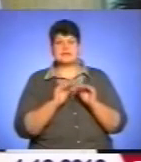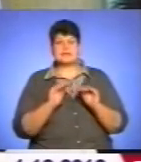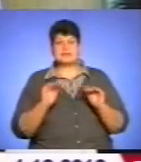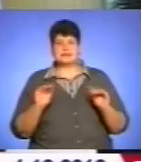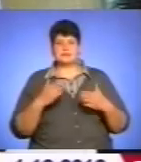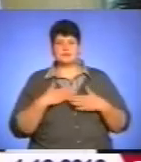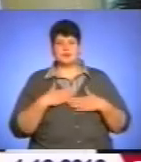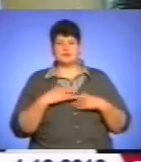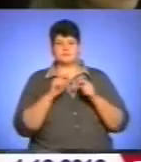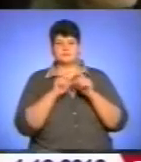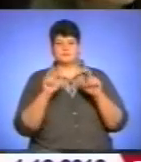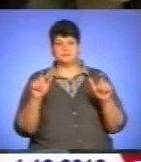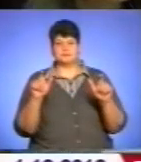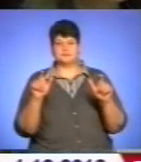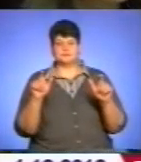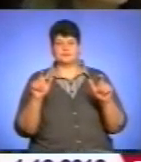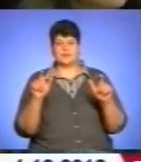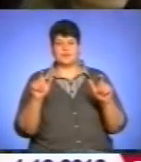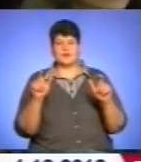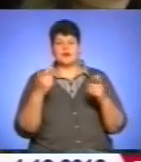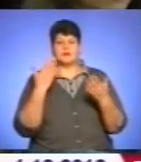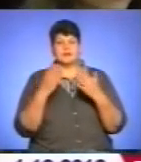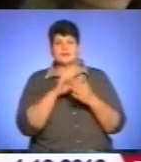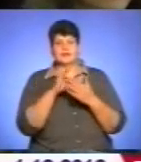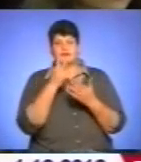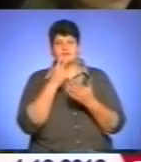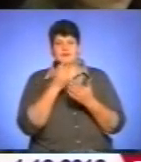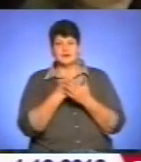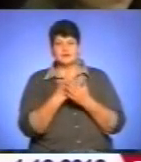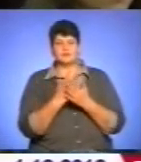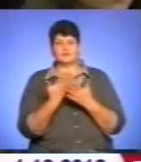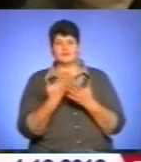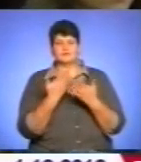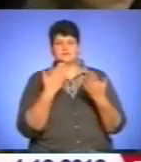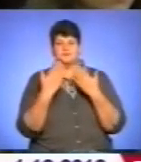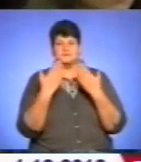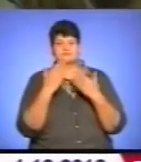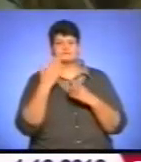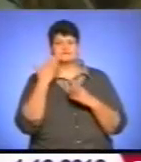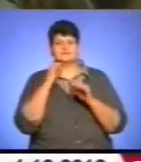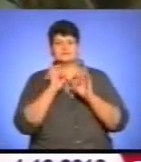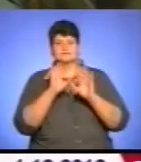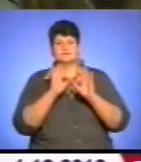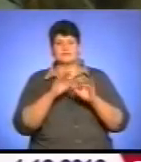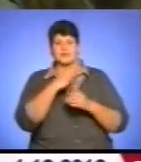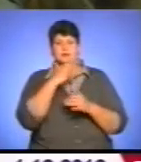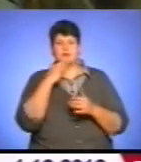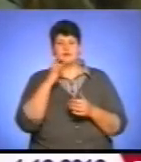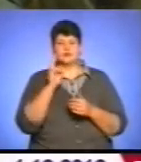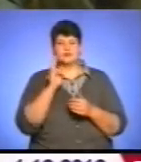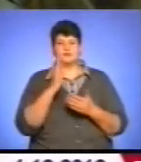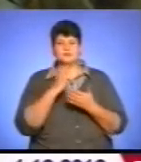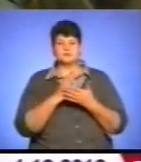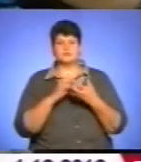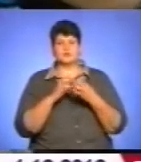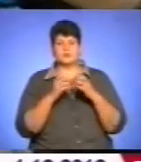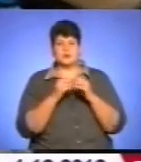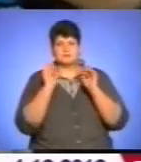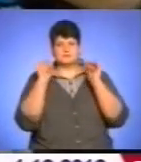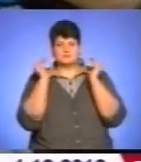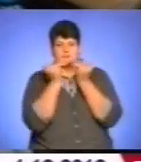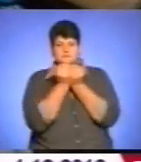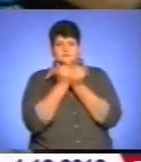нашого навчального закладу. Однак невидимому співбесідникові легше розповісти. Багато хто, зіткнувшись з особистими проблемами, замикається в